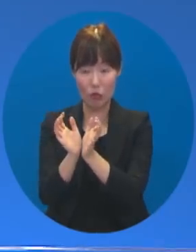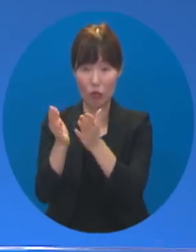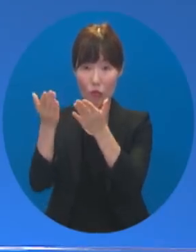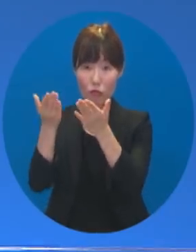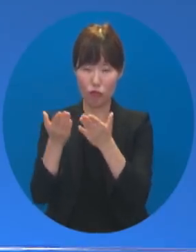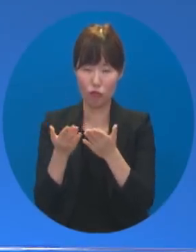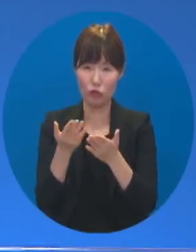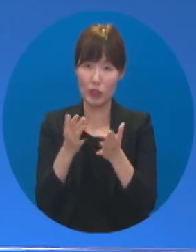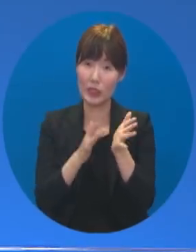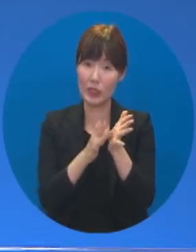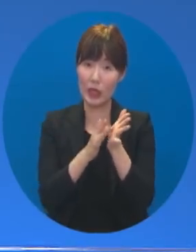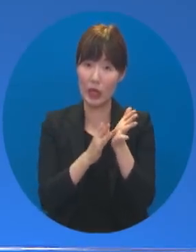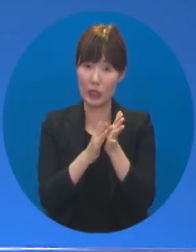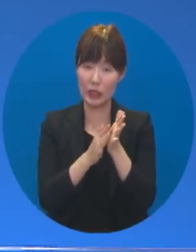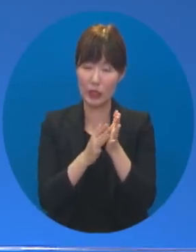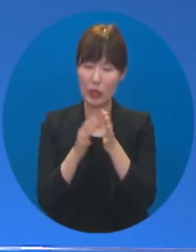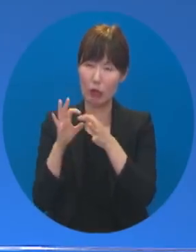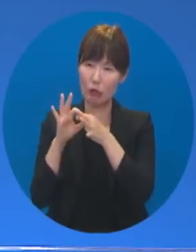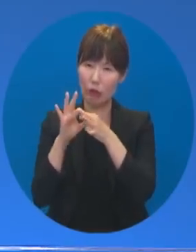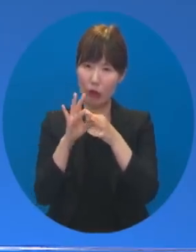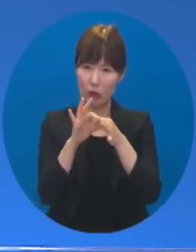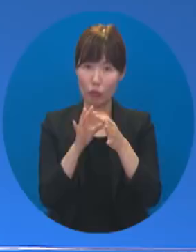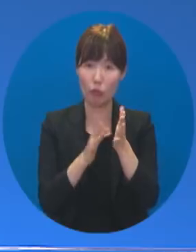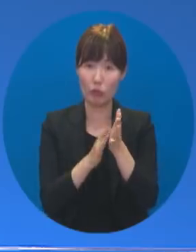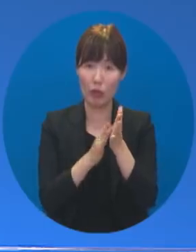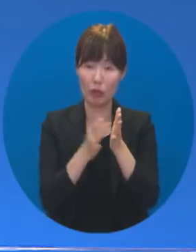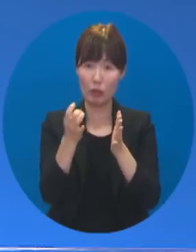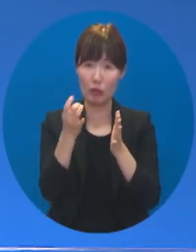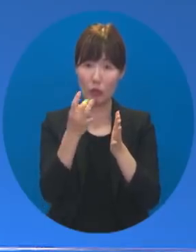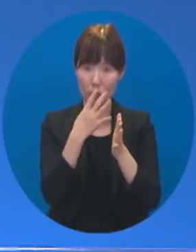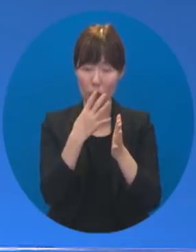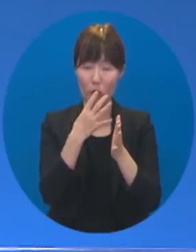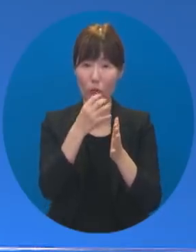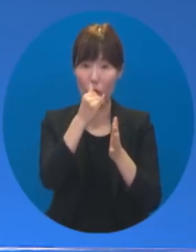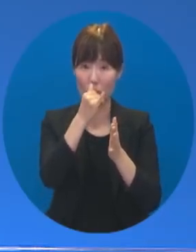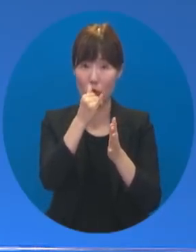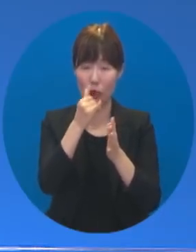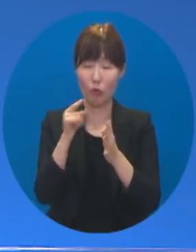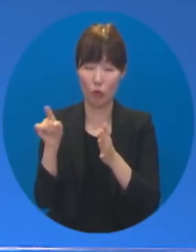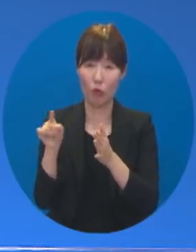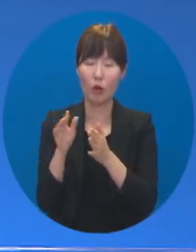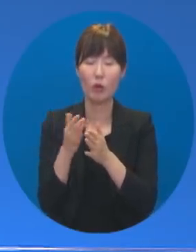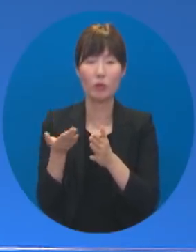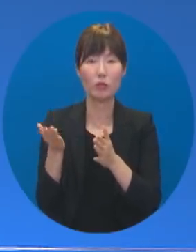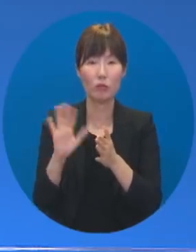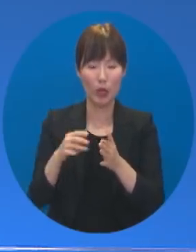있는데 원기는 5일 만에 끊었거든요. 근데 원기가